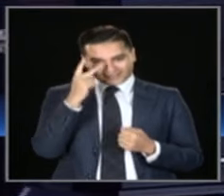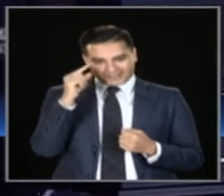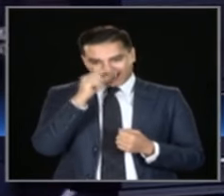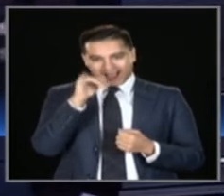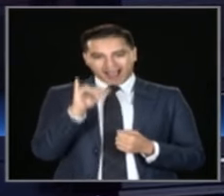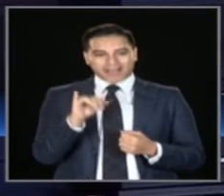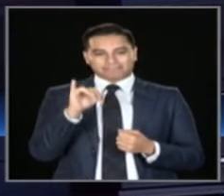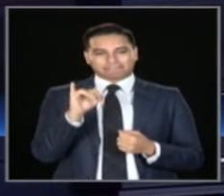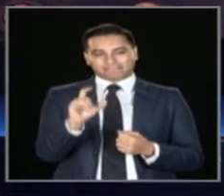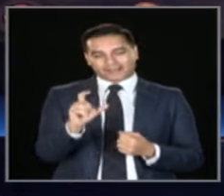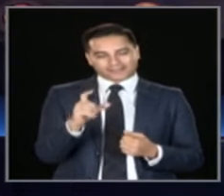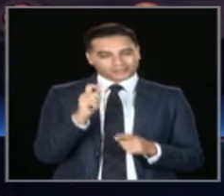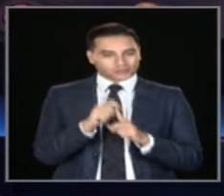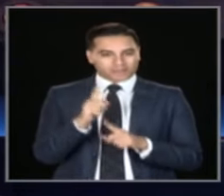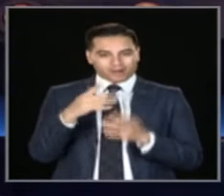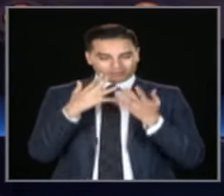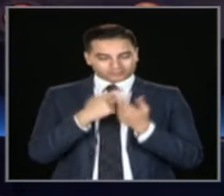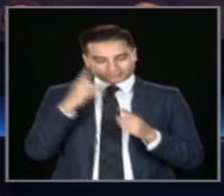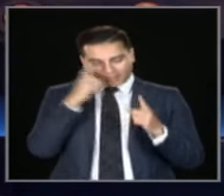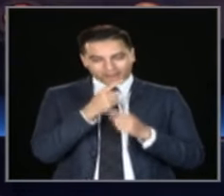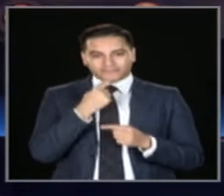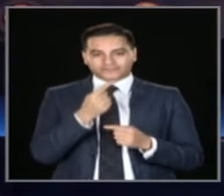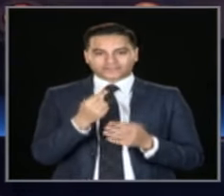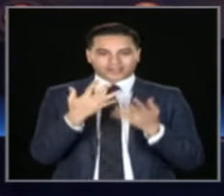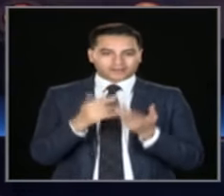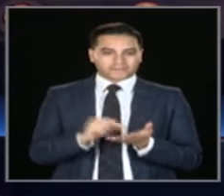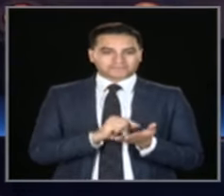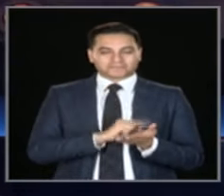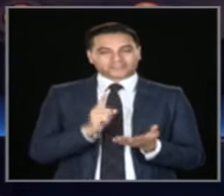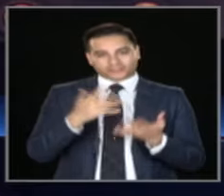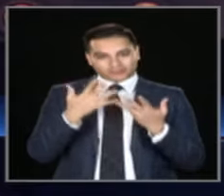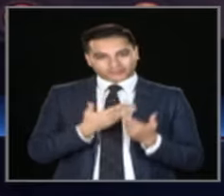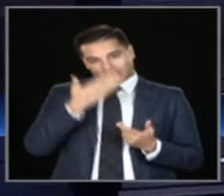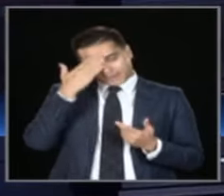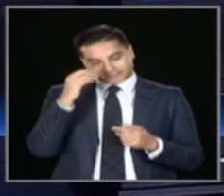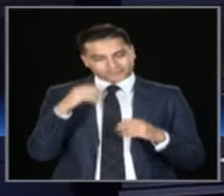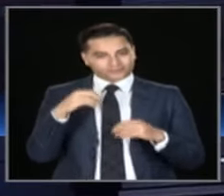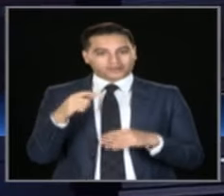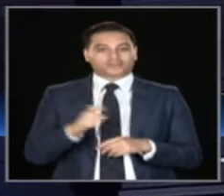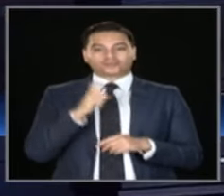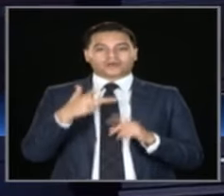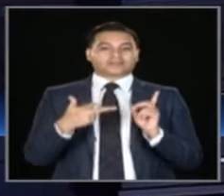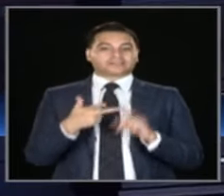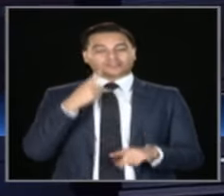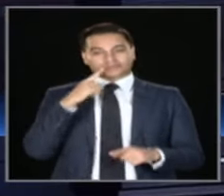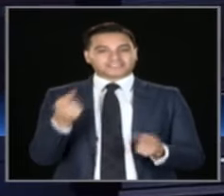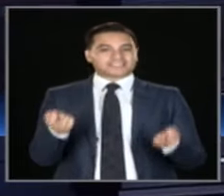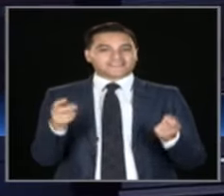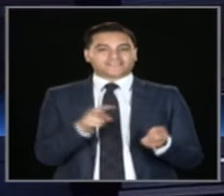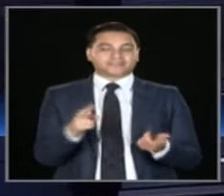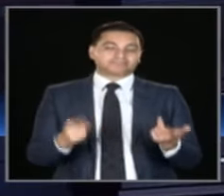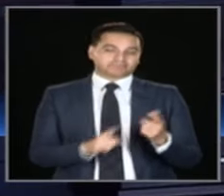إنك تقدر تجاوب أسئلة صعبة كده من غير ورقة وقلم. ما عندناش أهداف، يارا